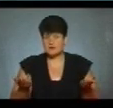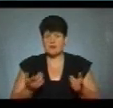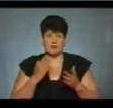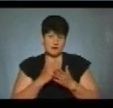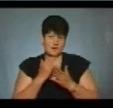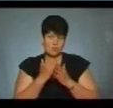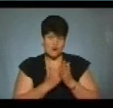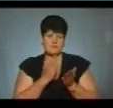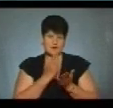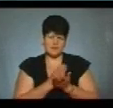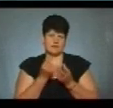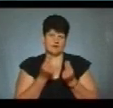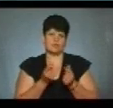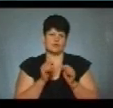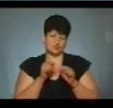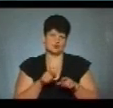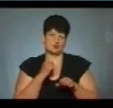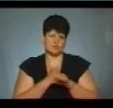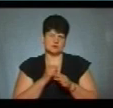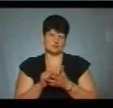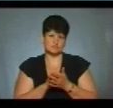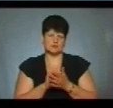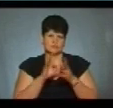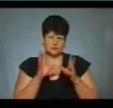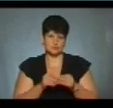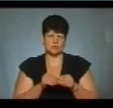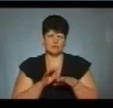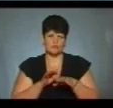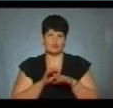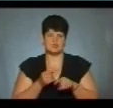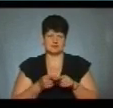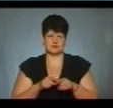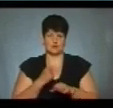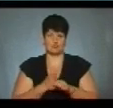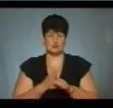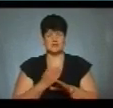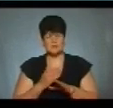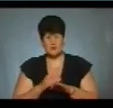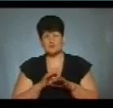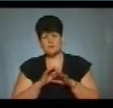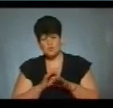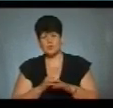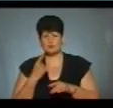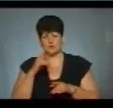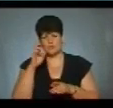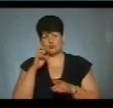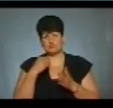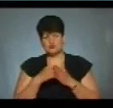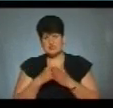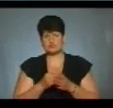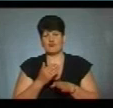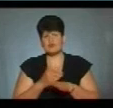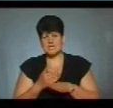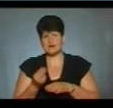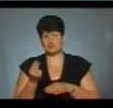фінансування, виготовляється проектно-кошторисна документація і проводять. Частково ці роботи проводяться. З обласного бюджету виділяються кошти